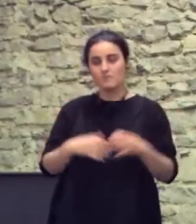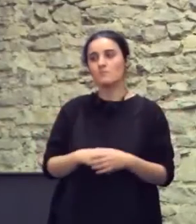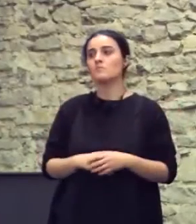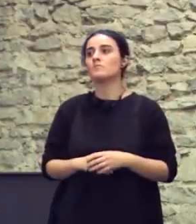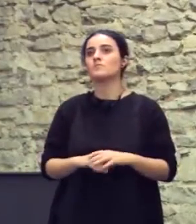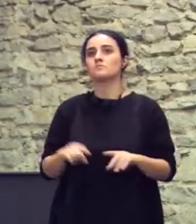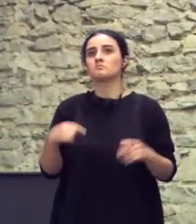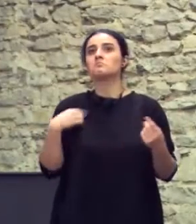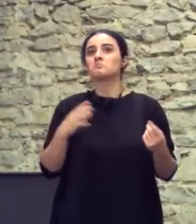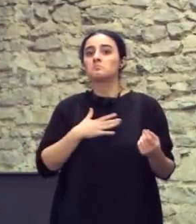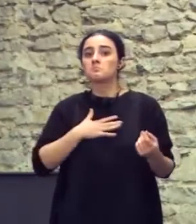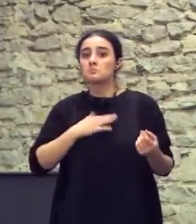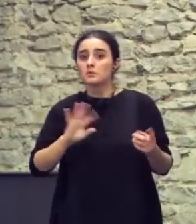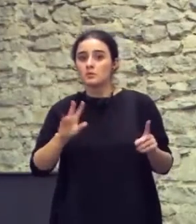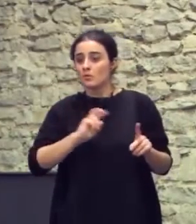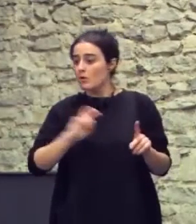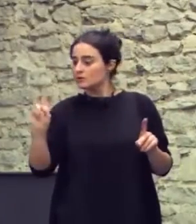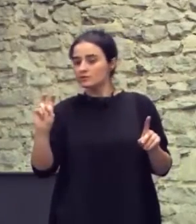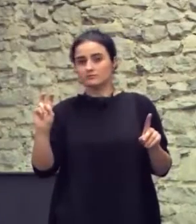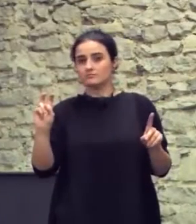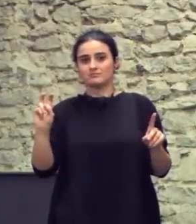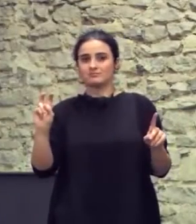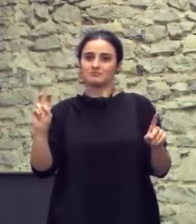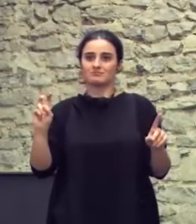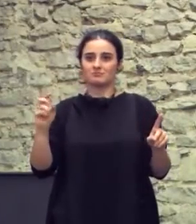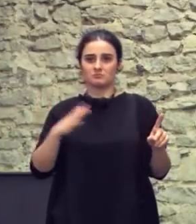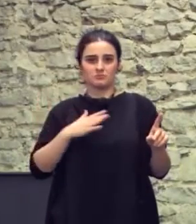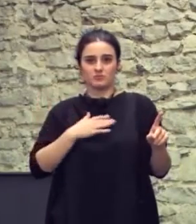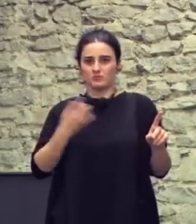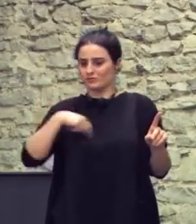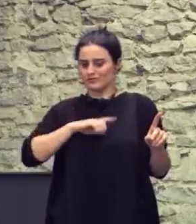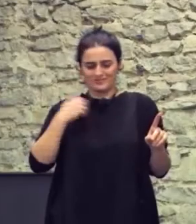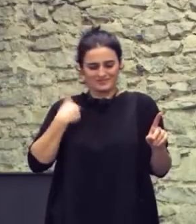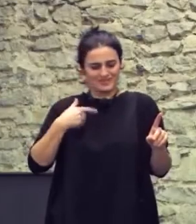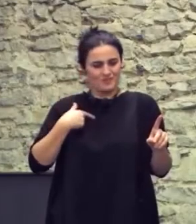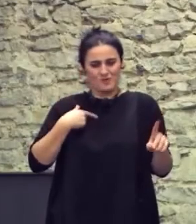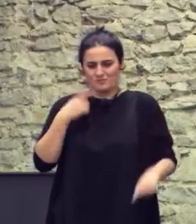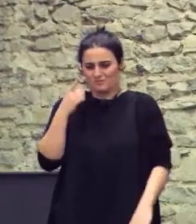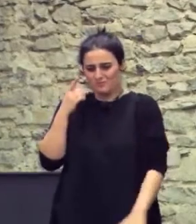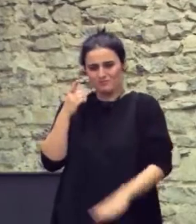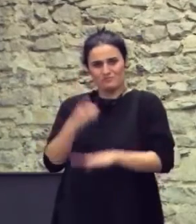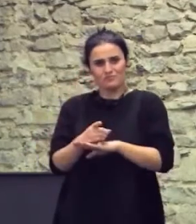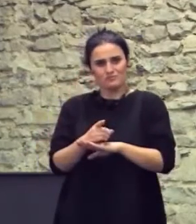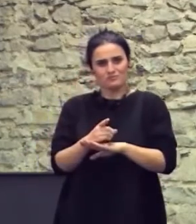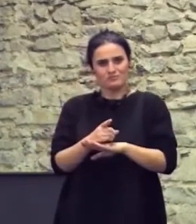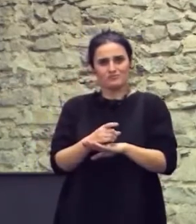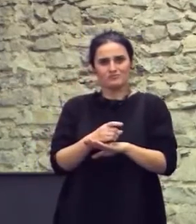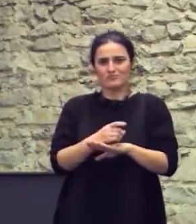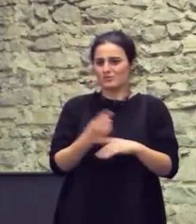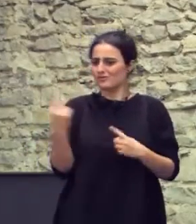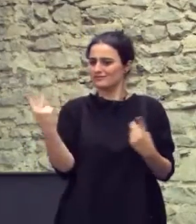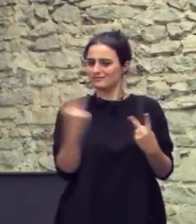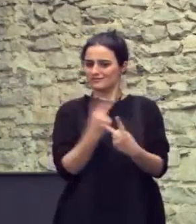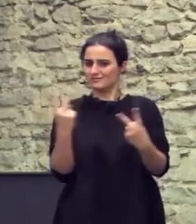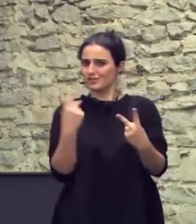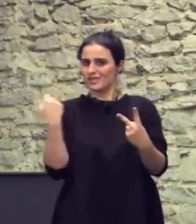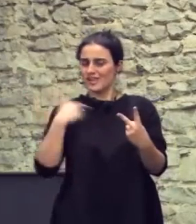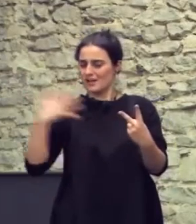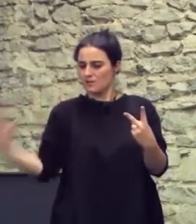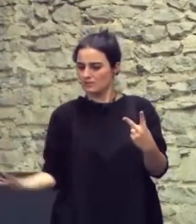bueno, izango da, baina beste kasu askotan argi eta garbi, ari gara inposatzen binarismo bat, ikaragarria eta bultza egiten ari